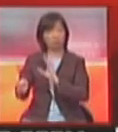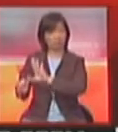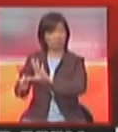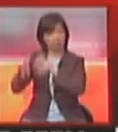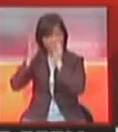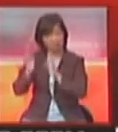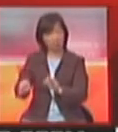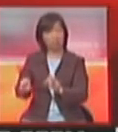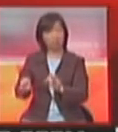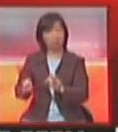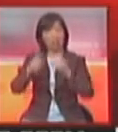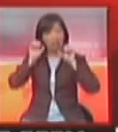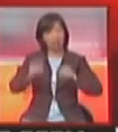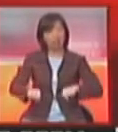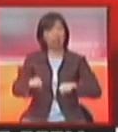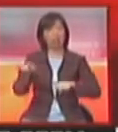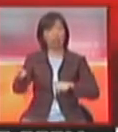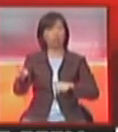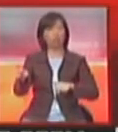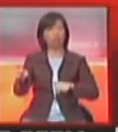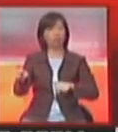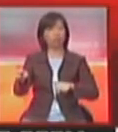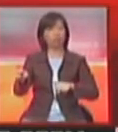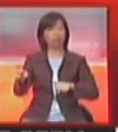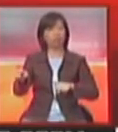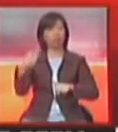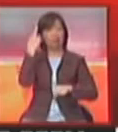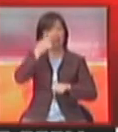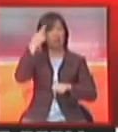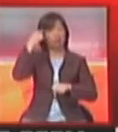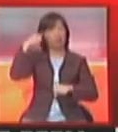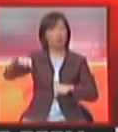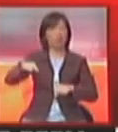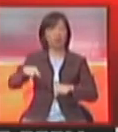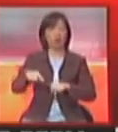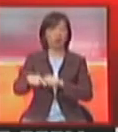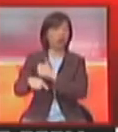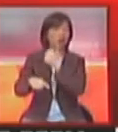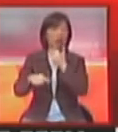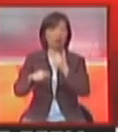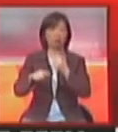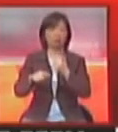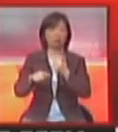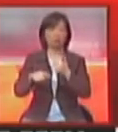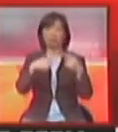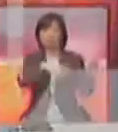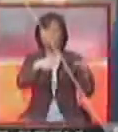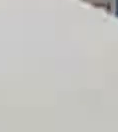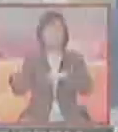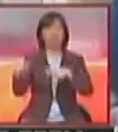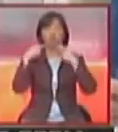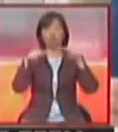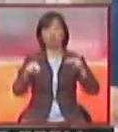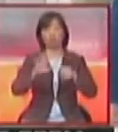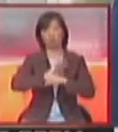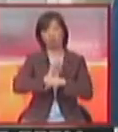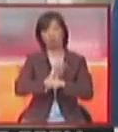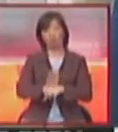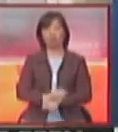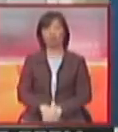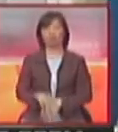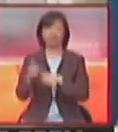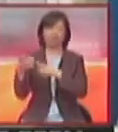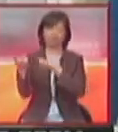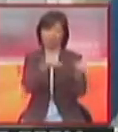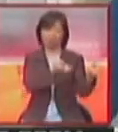MTRCB, posibleng ito rin ang maging kahinatnan ng iba pang news programs. At sa